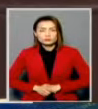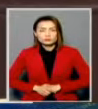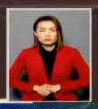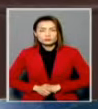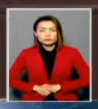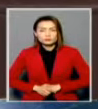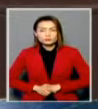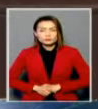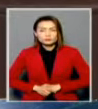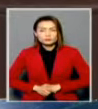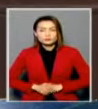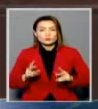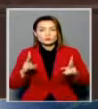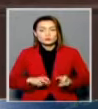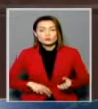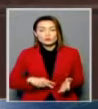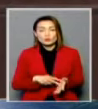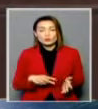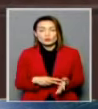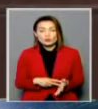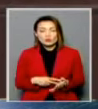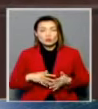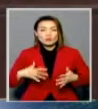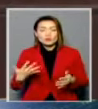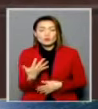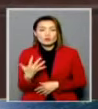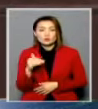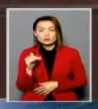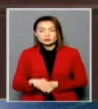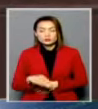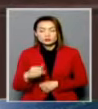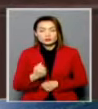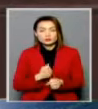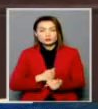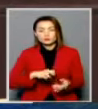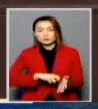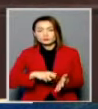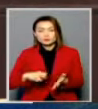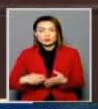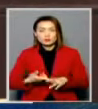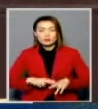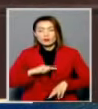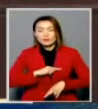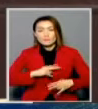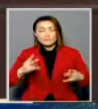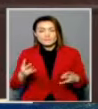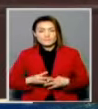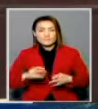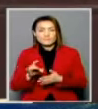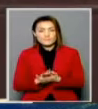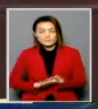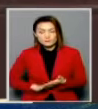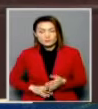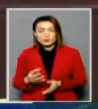минфин пересмотрел стоимостные индикаторы более 5 тысяч товарных позиций эту работу необходимо продолжить